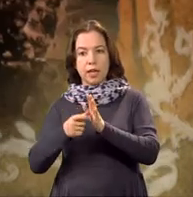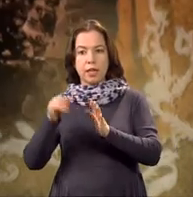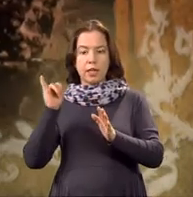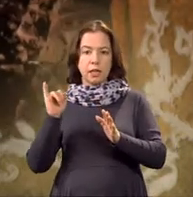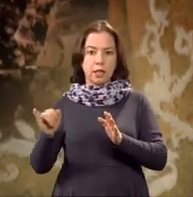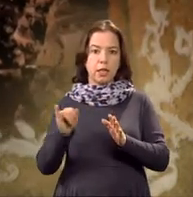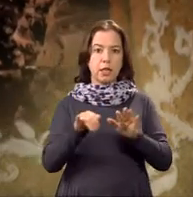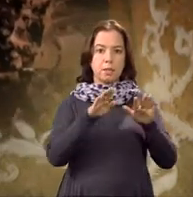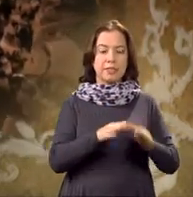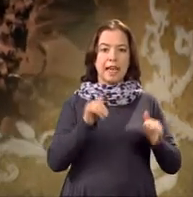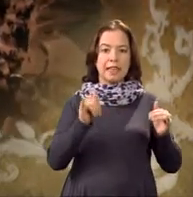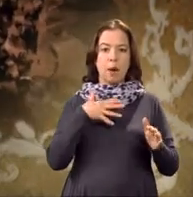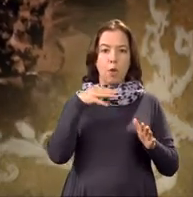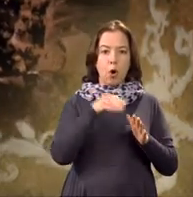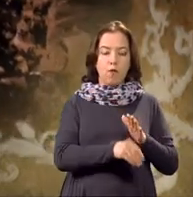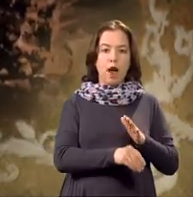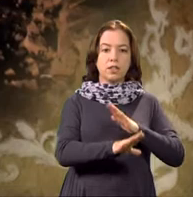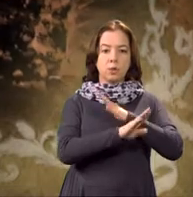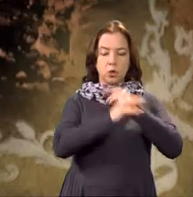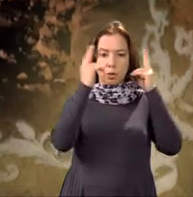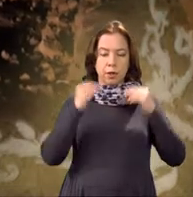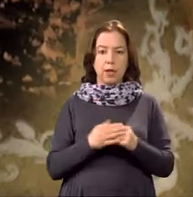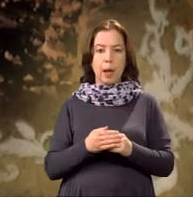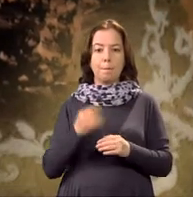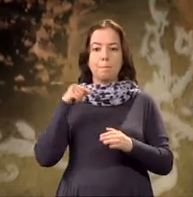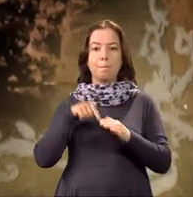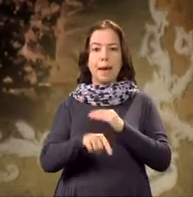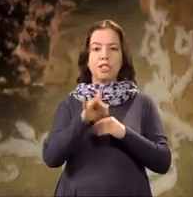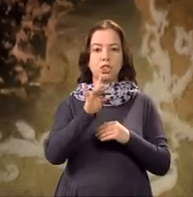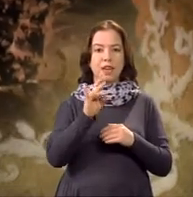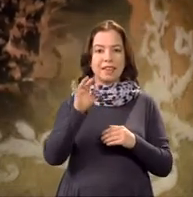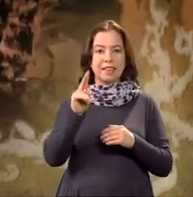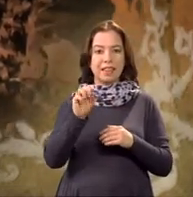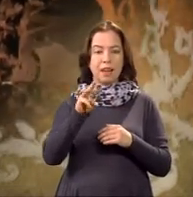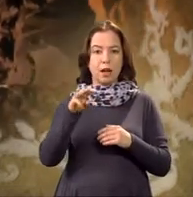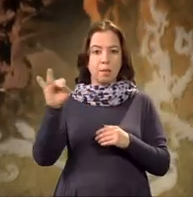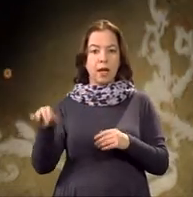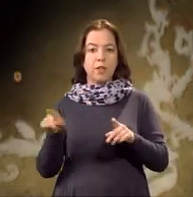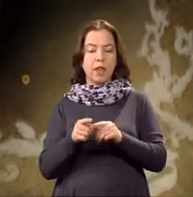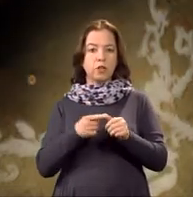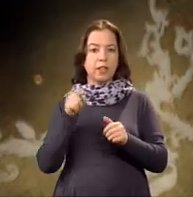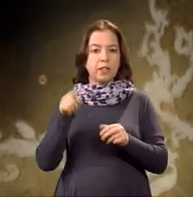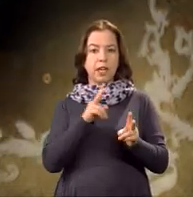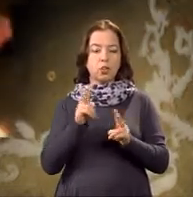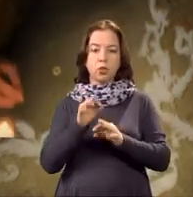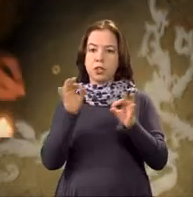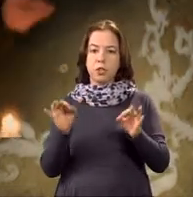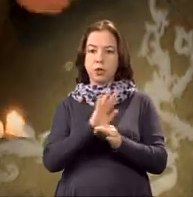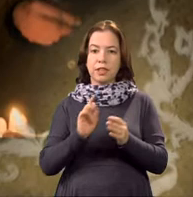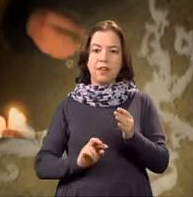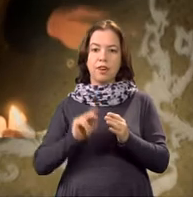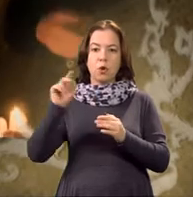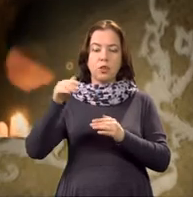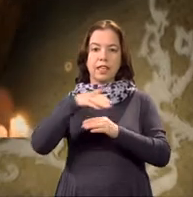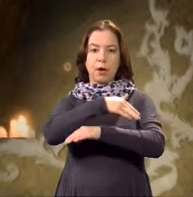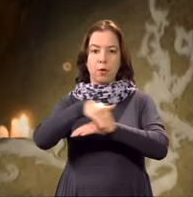спочилих. Печерниками також називали тих, хто ніколи не виходив на поверхню. Тут спочиває